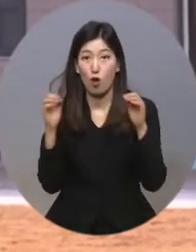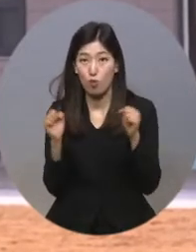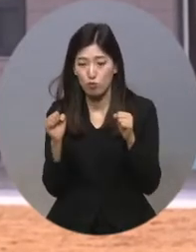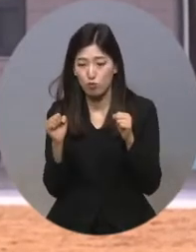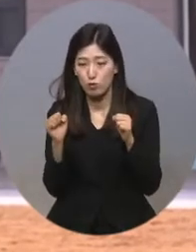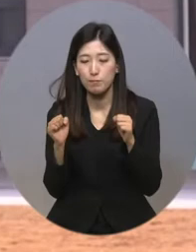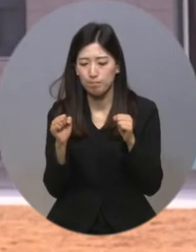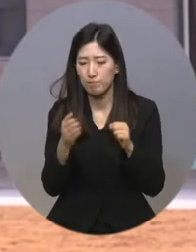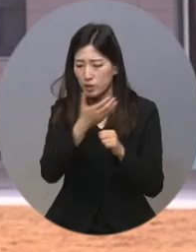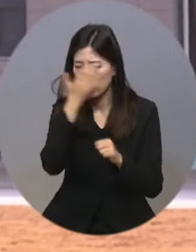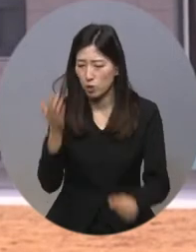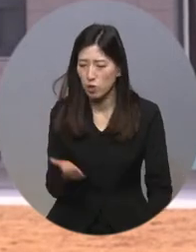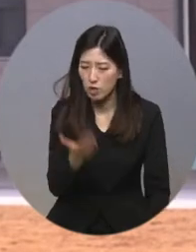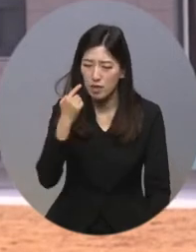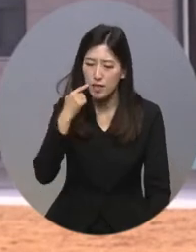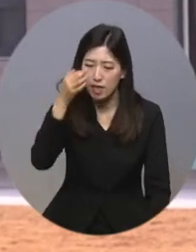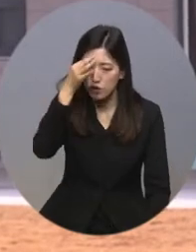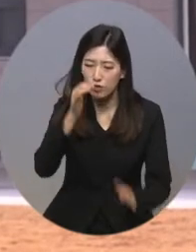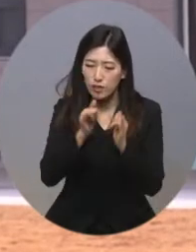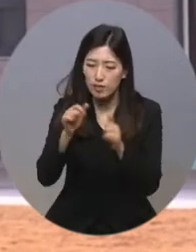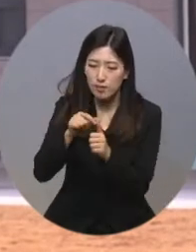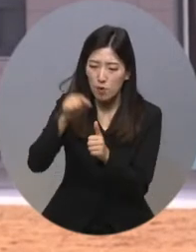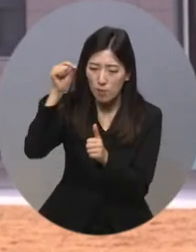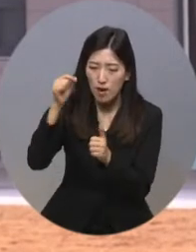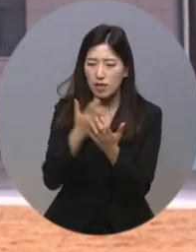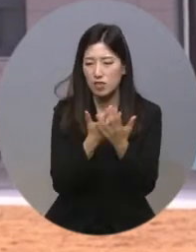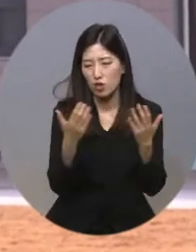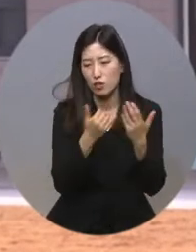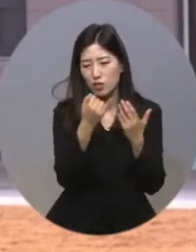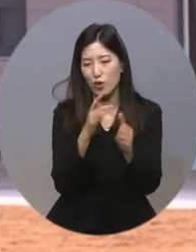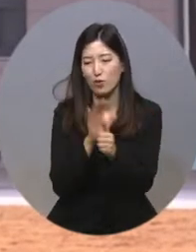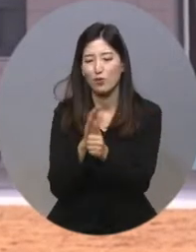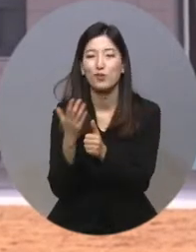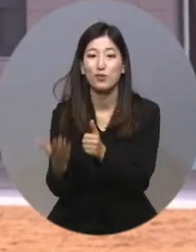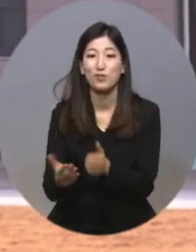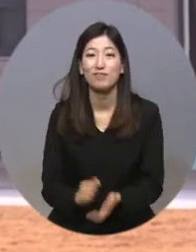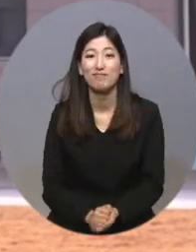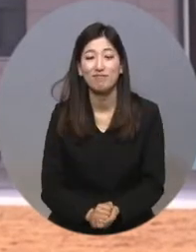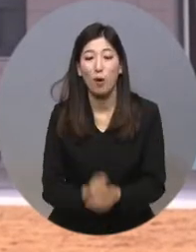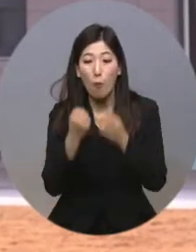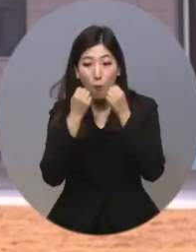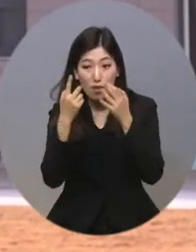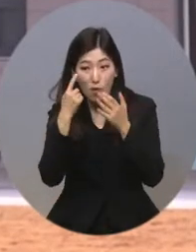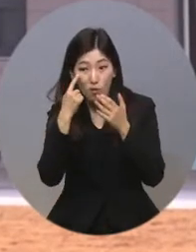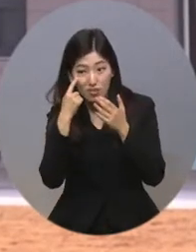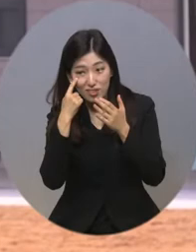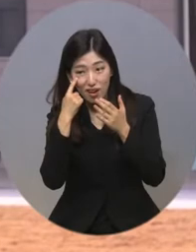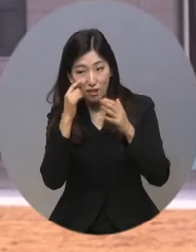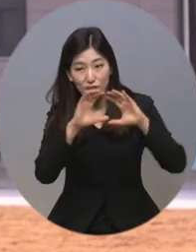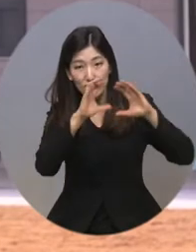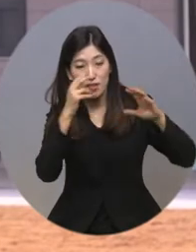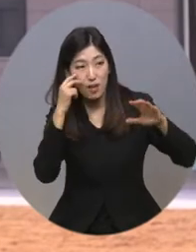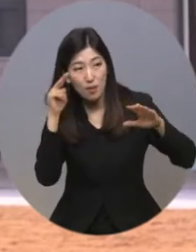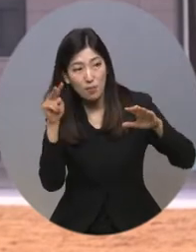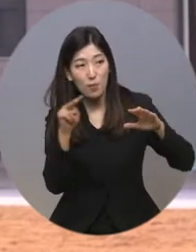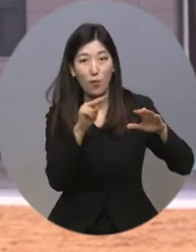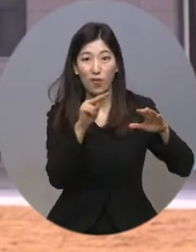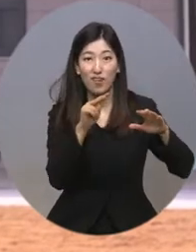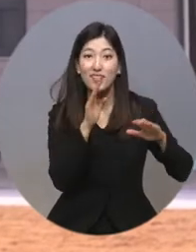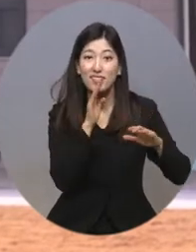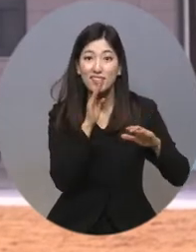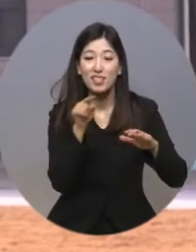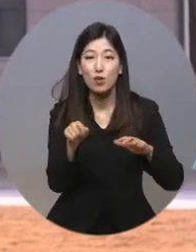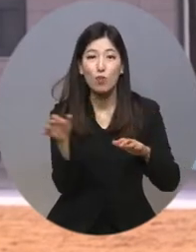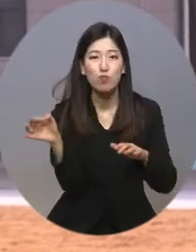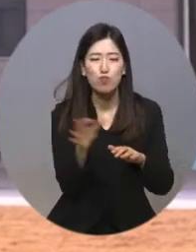발굴하여 전시회를 개최하고 있습니다. 청년 작가들의 신선한 시각으로 세상을 보는 이번 전시는 무료로 관람할 수